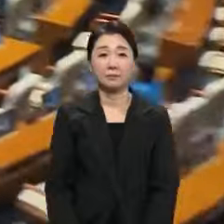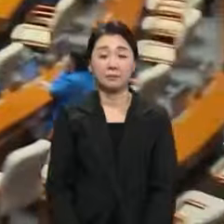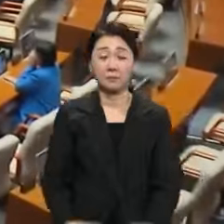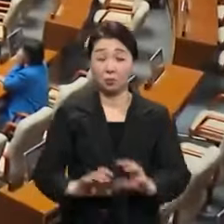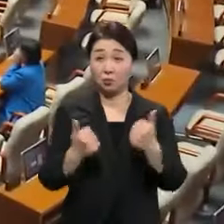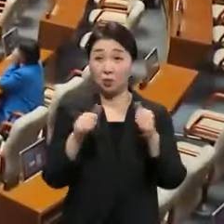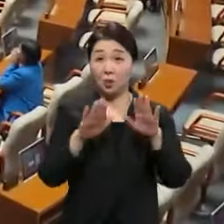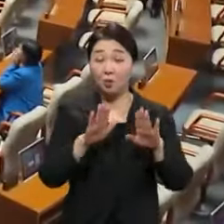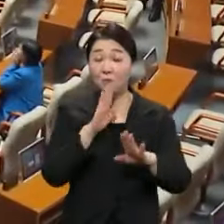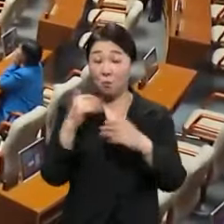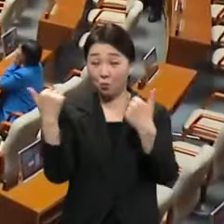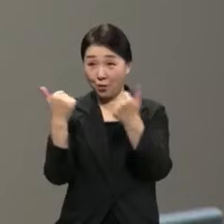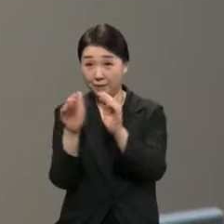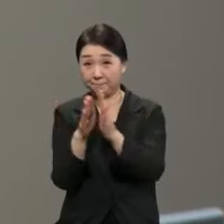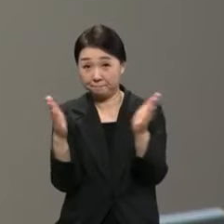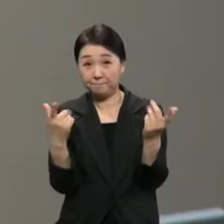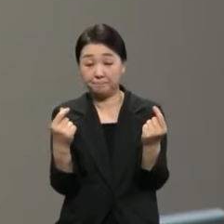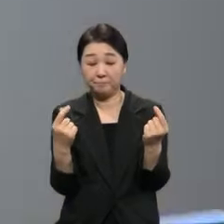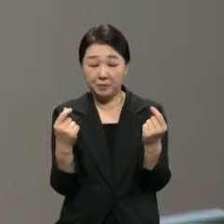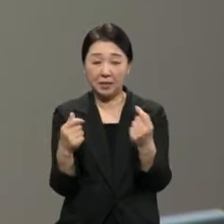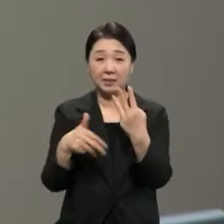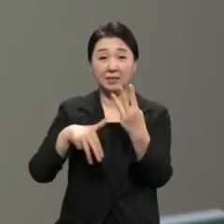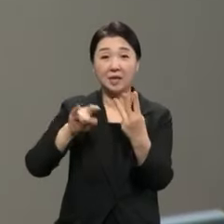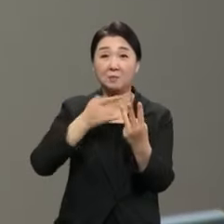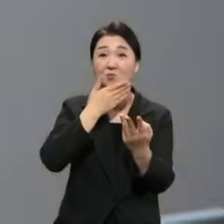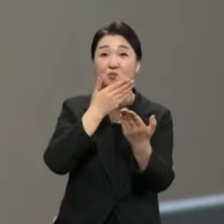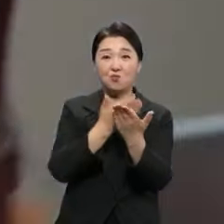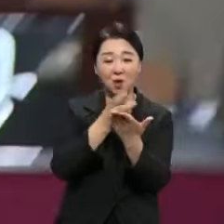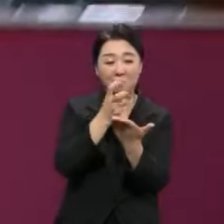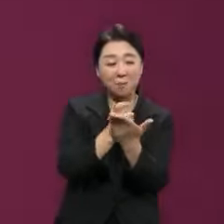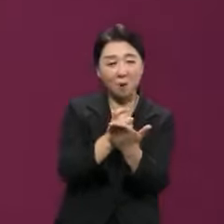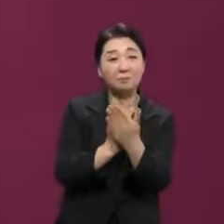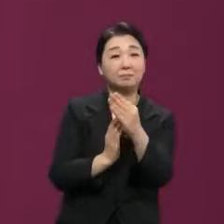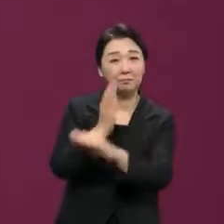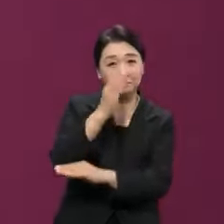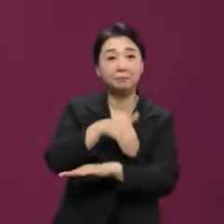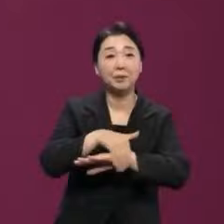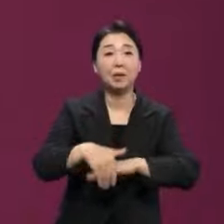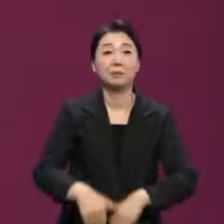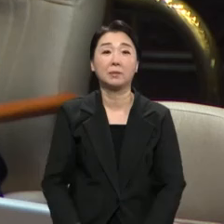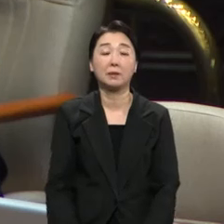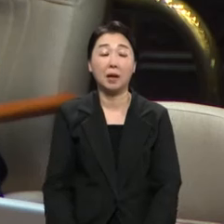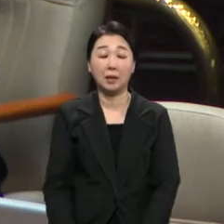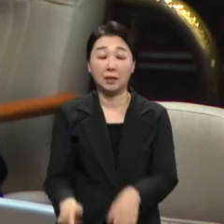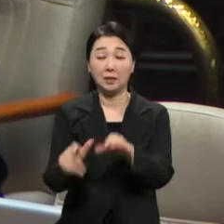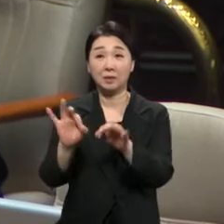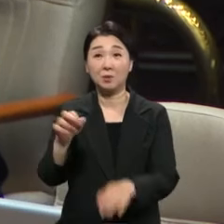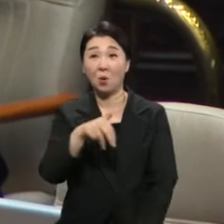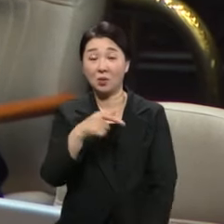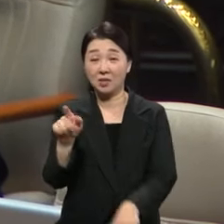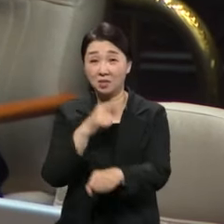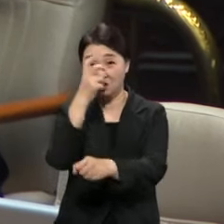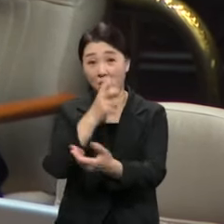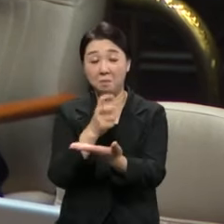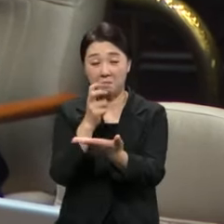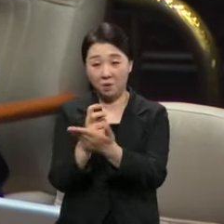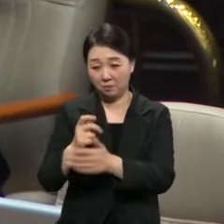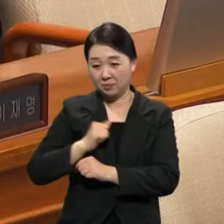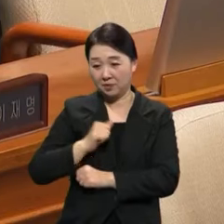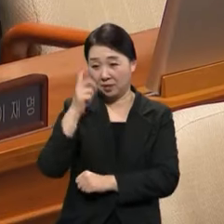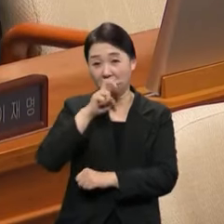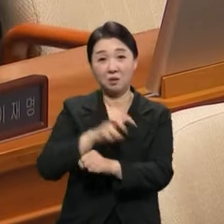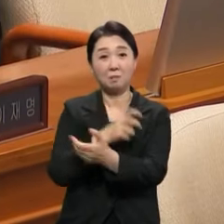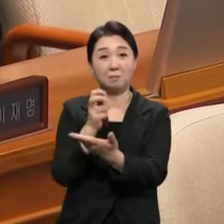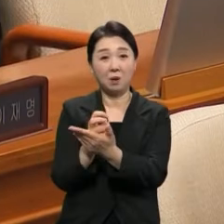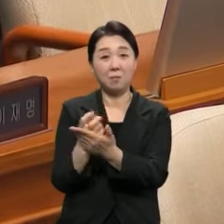국회는 오늘 본회의를 열고 3대 쟁점 법안을 처리합니다. 이른바 김건희 여사 특검법, 최상병